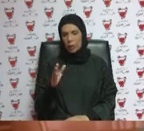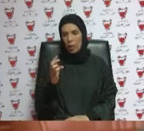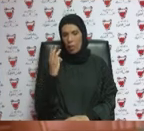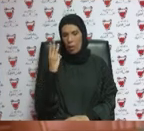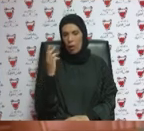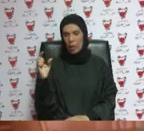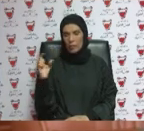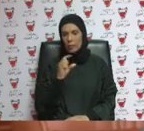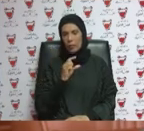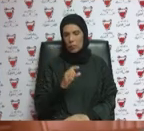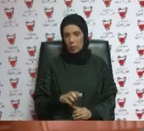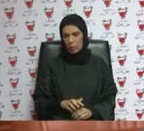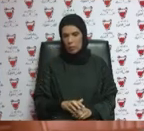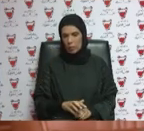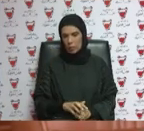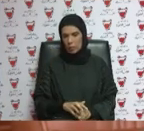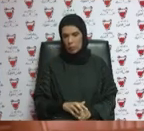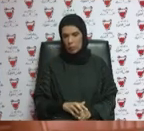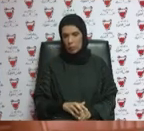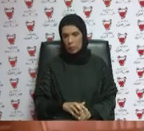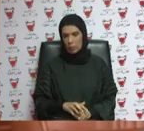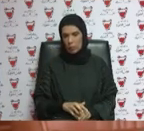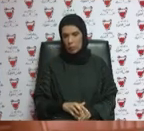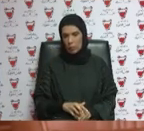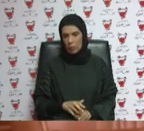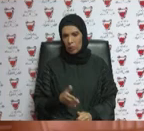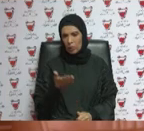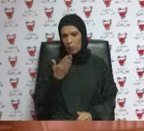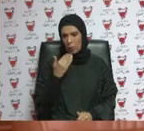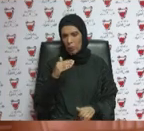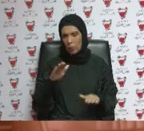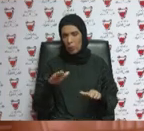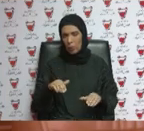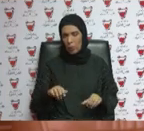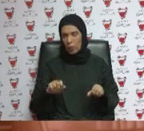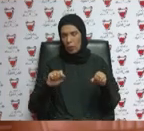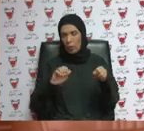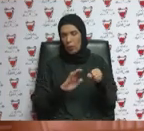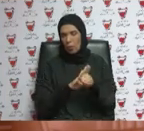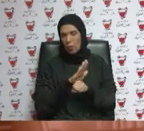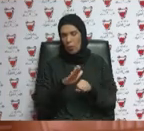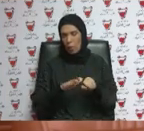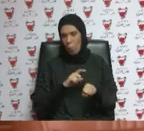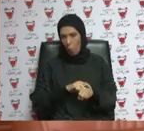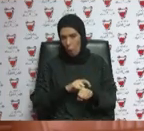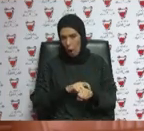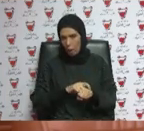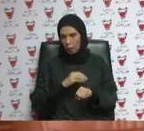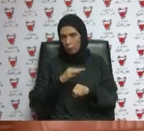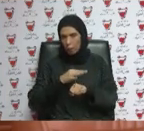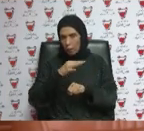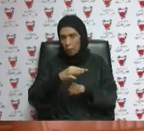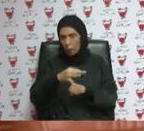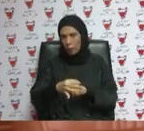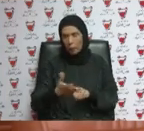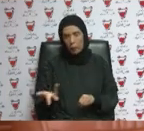الدعم، هل هناك نية إذا لم تنتهي المشكلة أن يمدد هذا الشيء أو